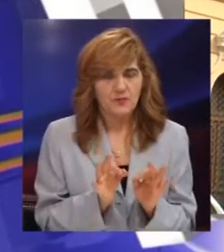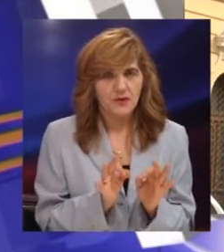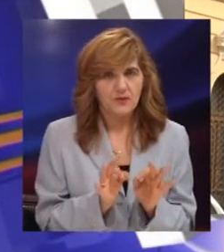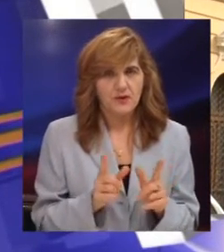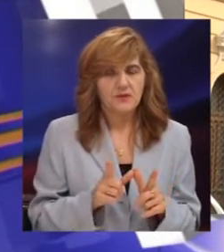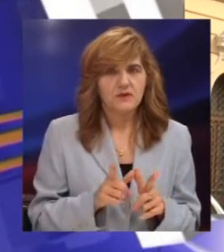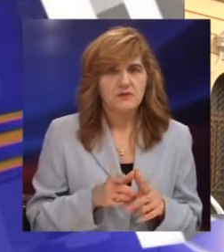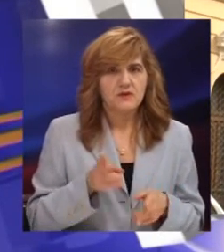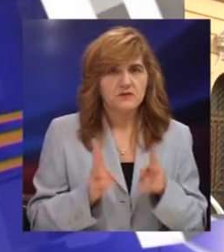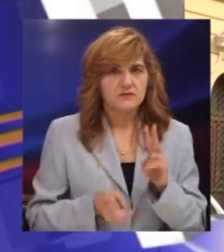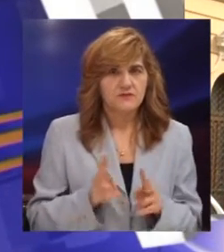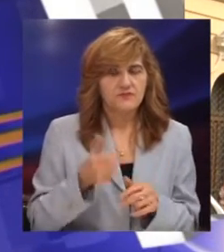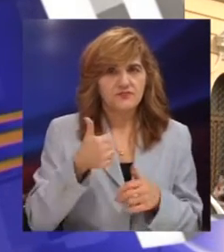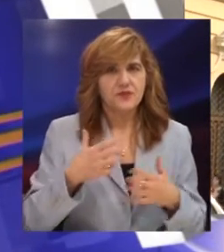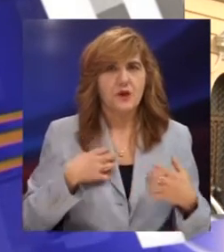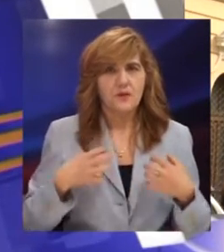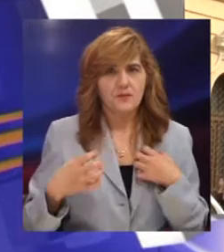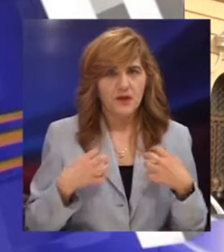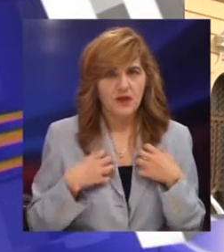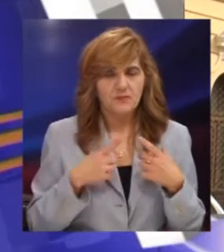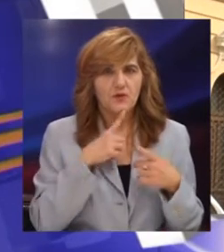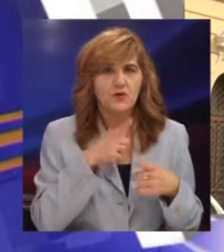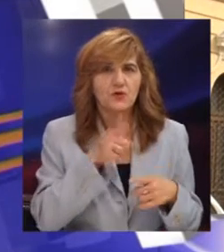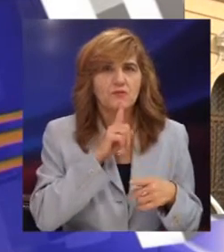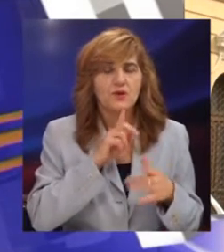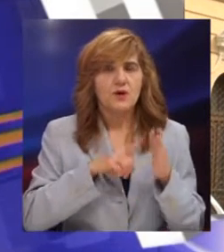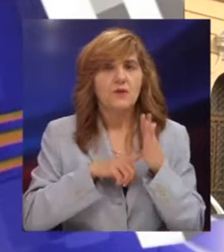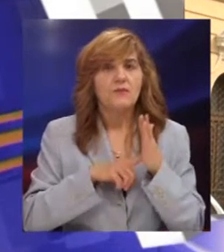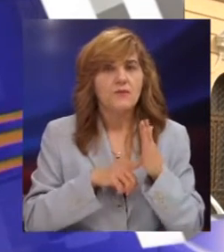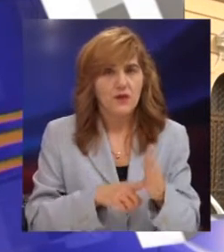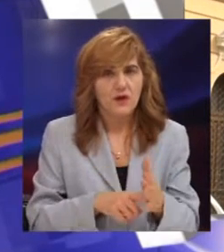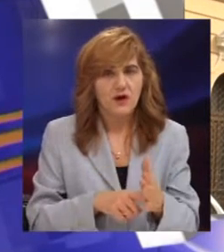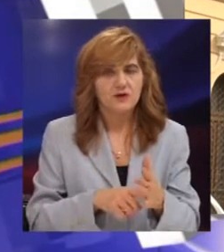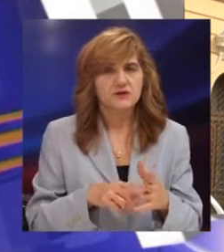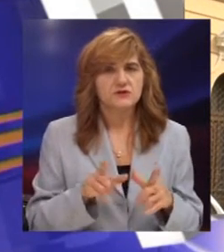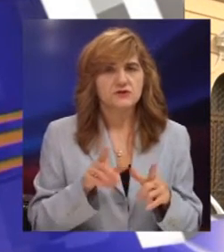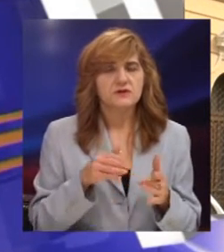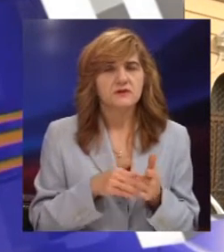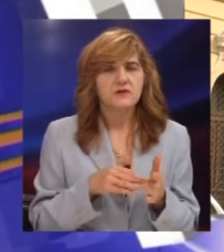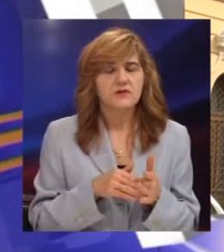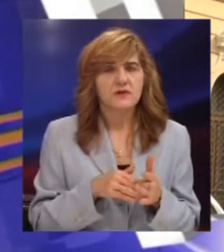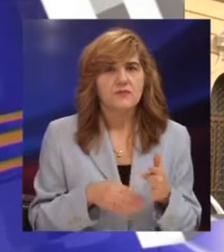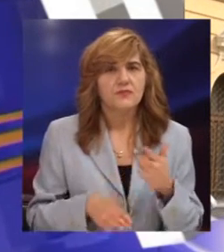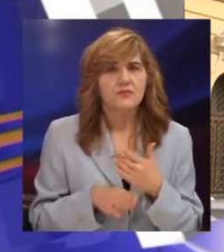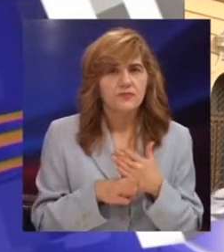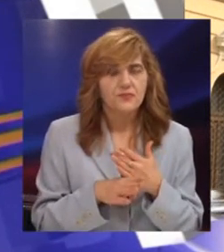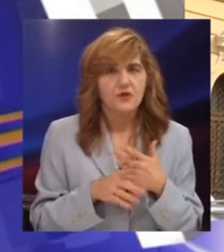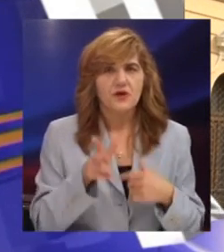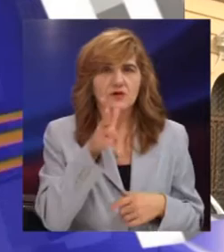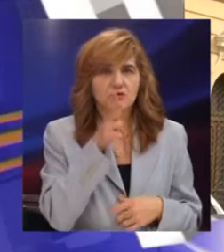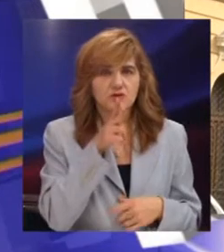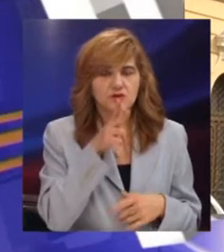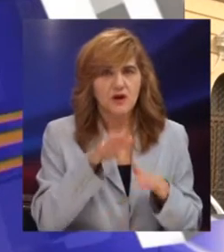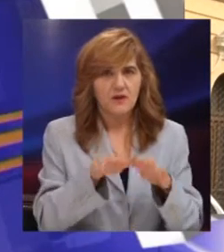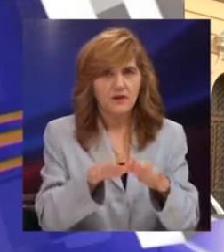svojim i bivšim učiteljem jednu priredbu kojom žele da je pokažu da im je stalo do nje i da